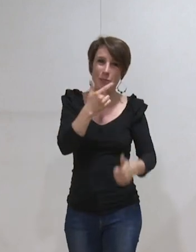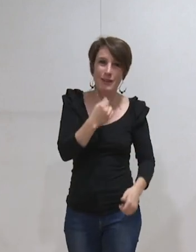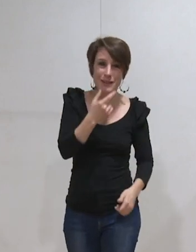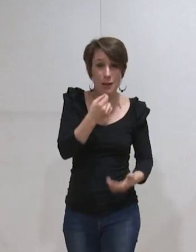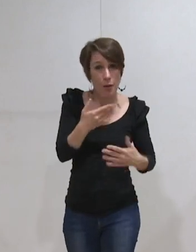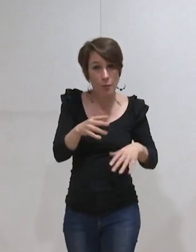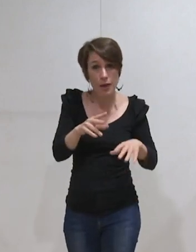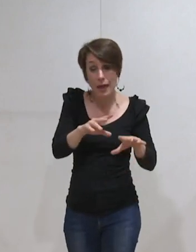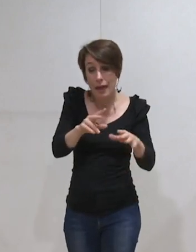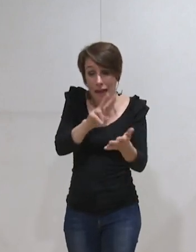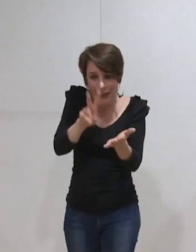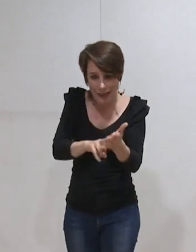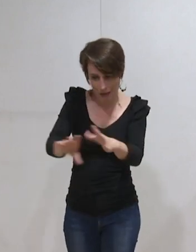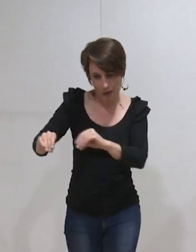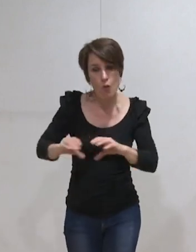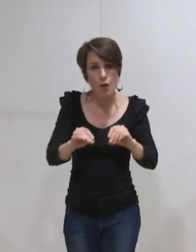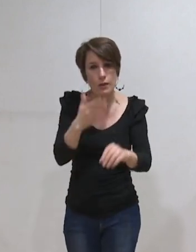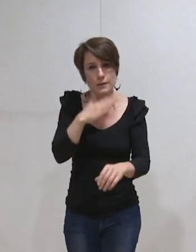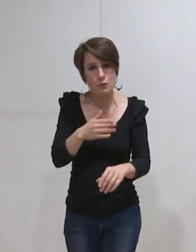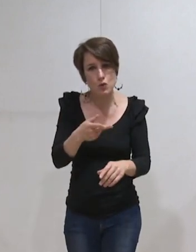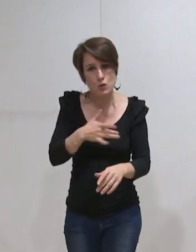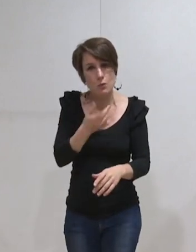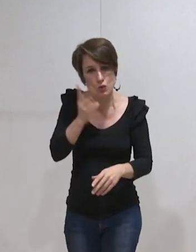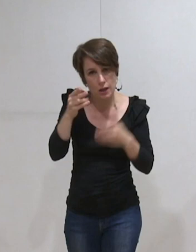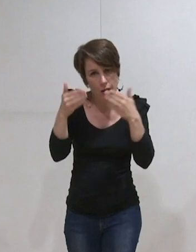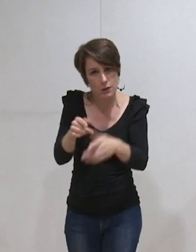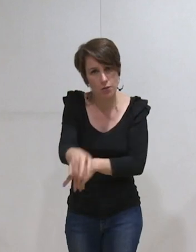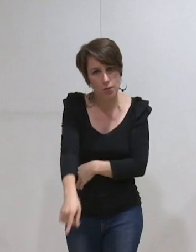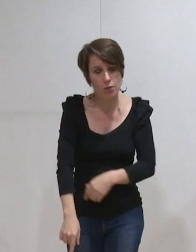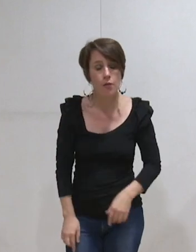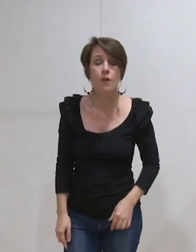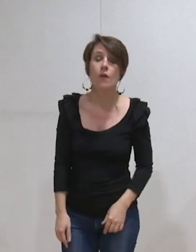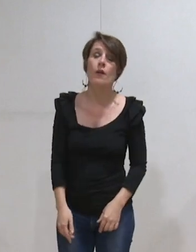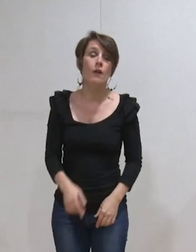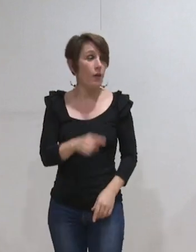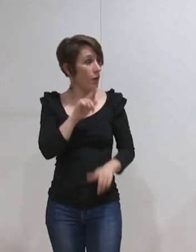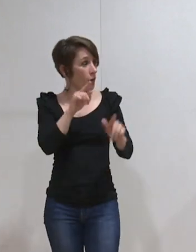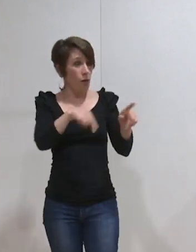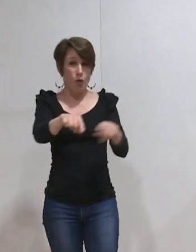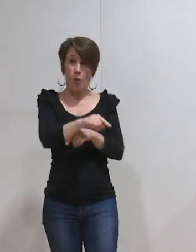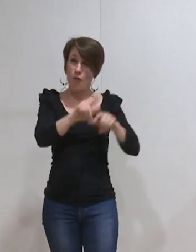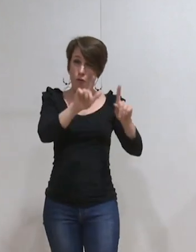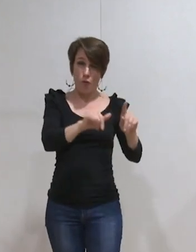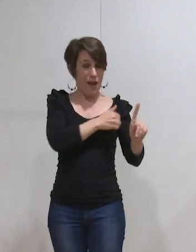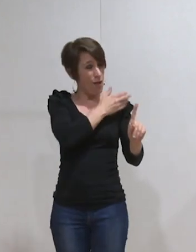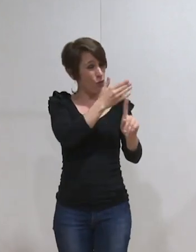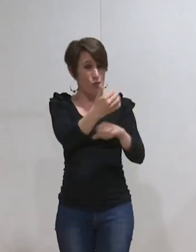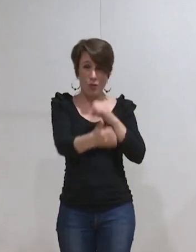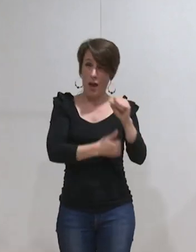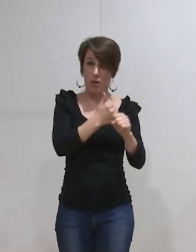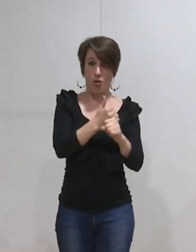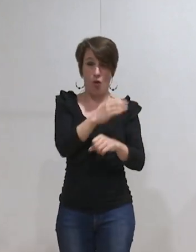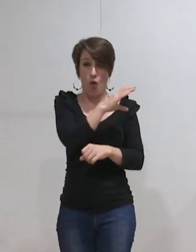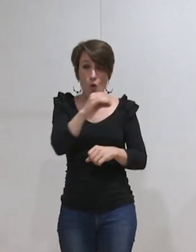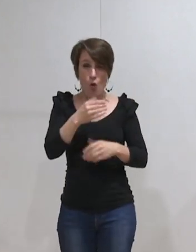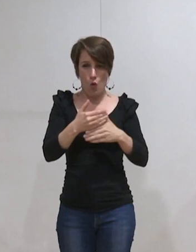plus intéressant moi j'aurais aimé au bout d'un an de votre présence ici et au bout d'un an de coconstruction que vous soyez